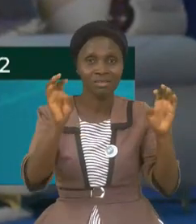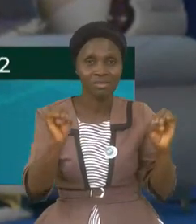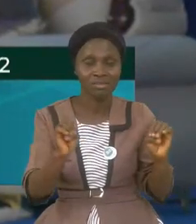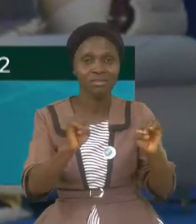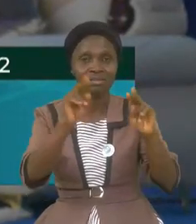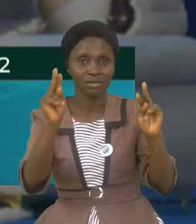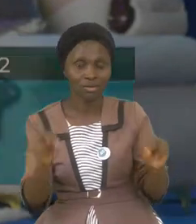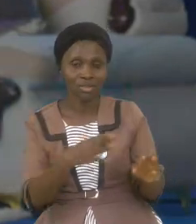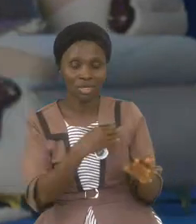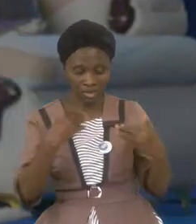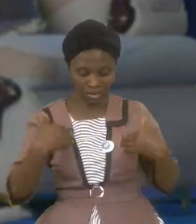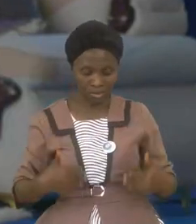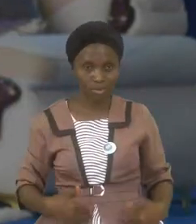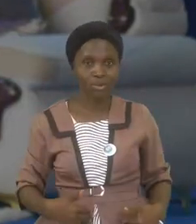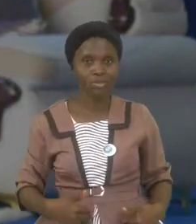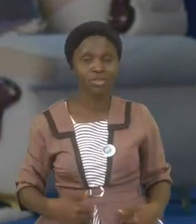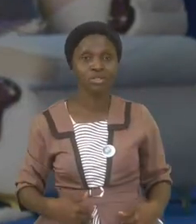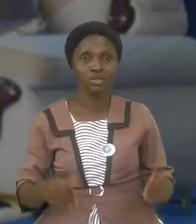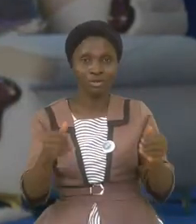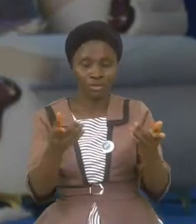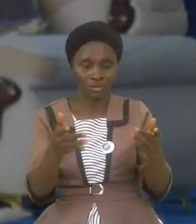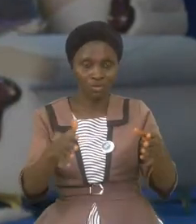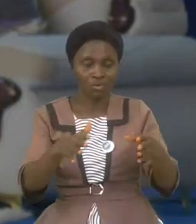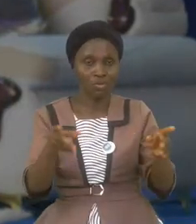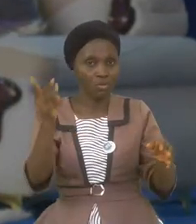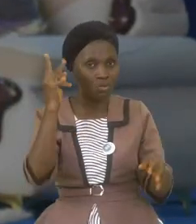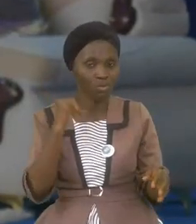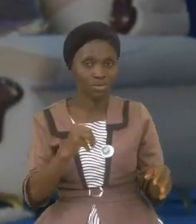Son corps fut trempé de la rosée du ciel